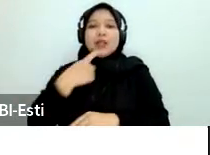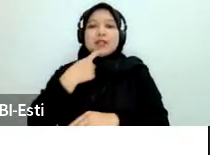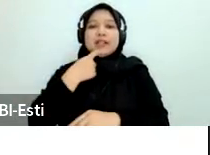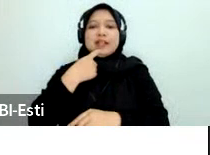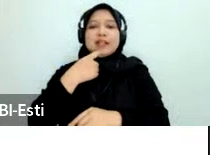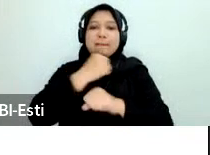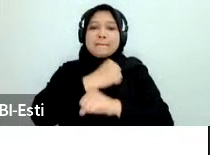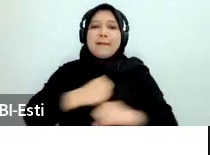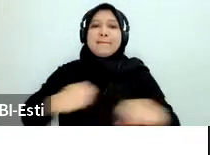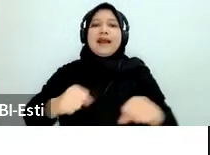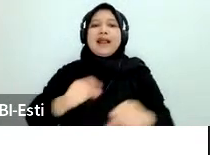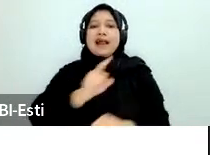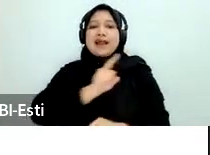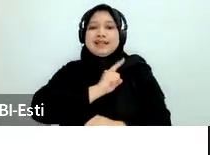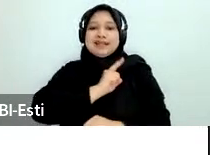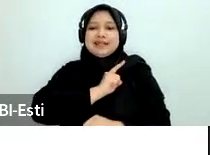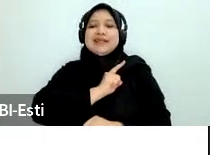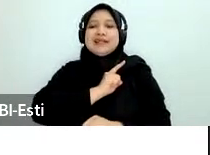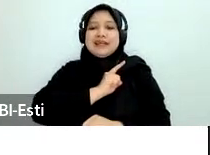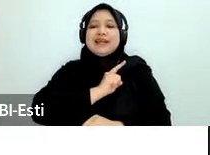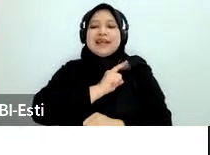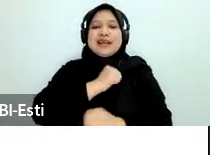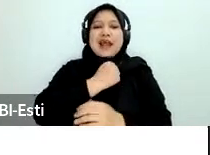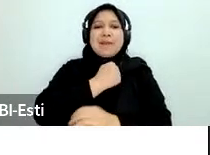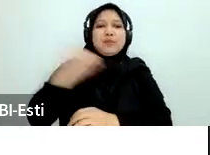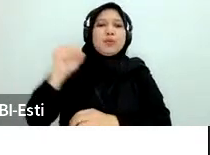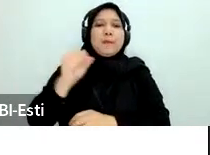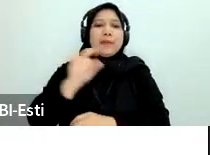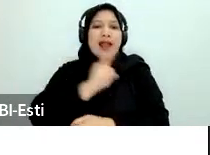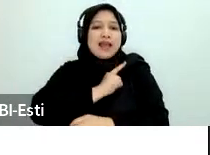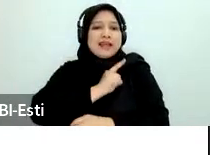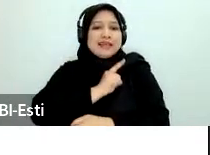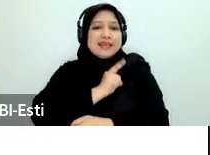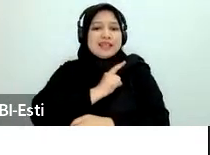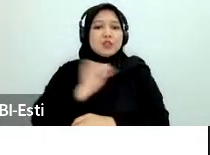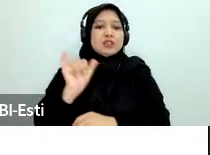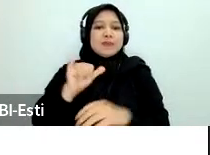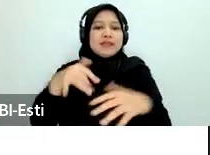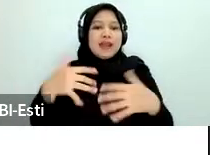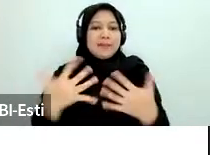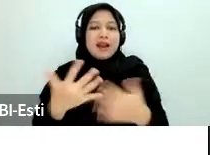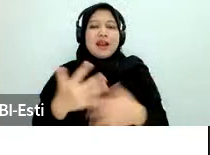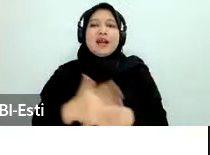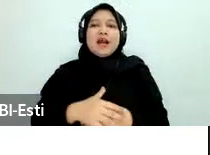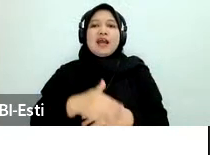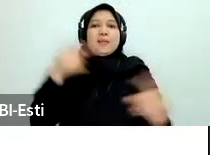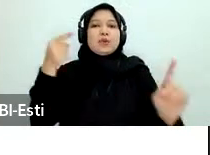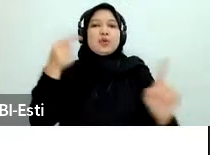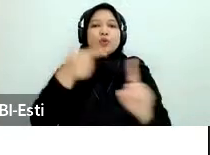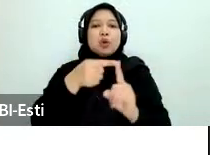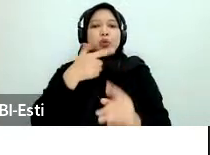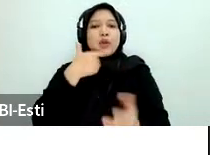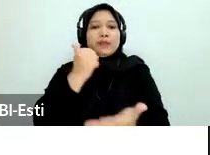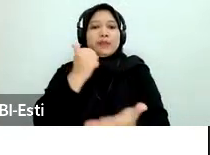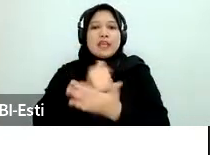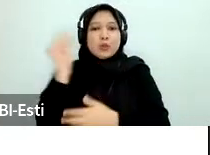nah ukuran membela diri itu seperti apa kemudian dilakukan untuk kepentingan umum penjelasan berikutnya ya